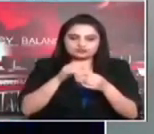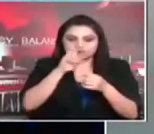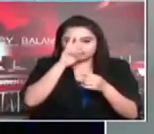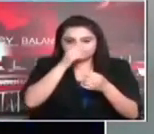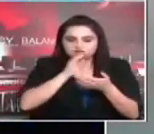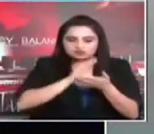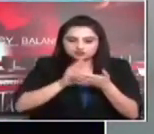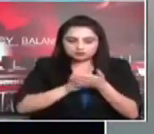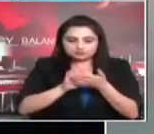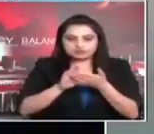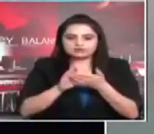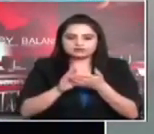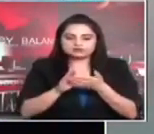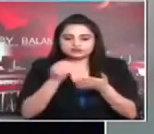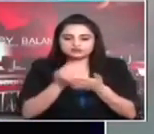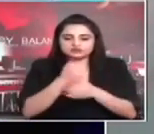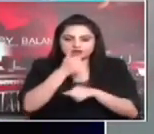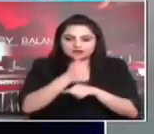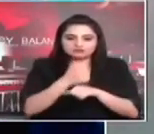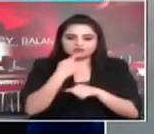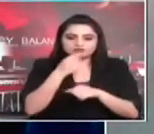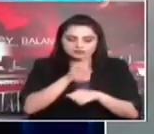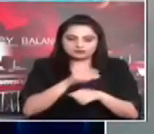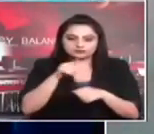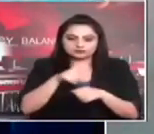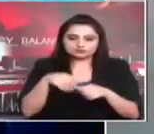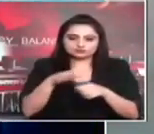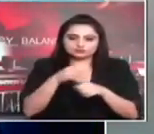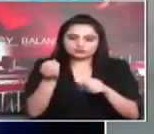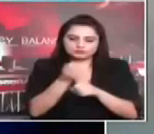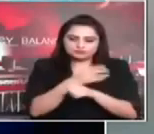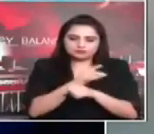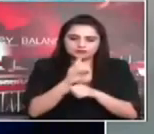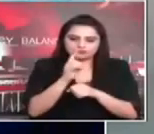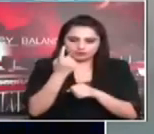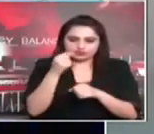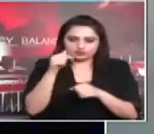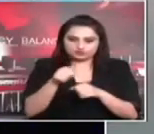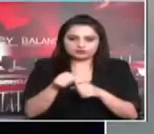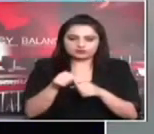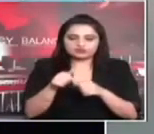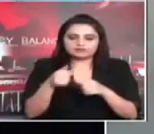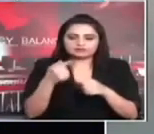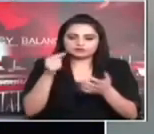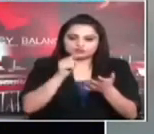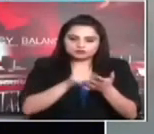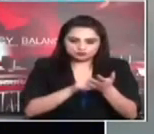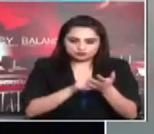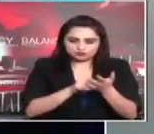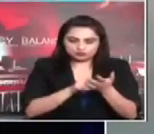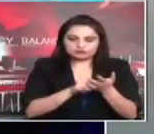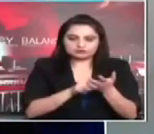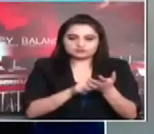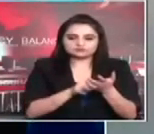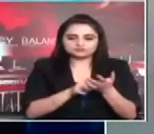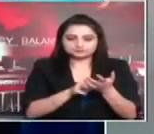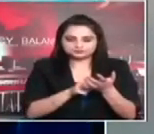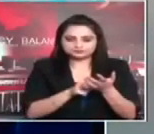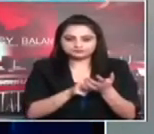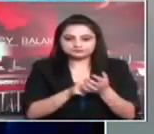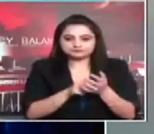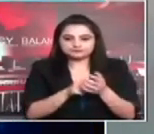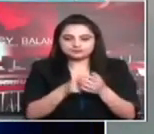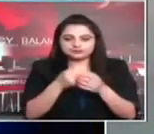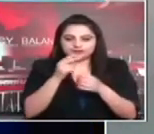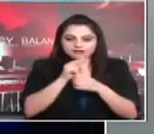अध्यक्ष दिलीप लिम्बू बताउँछन्। यो सबैभन्दा पहिलो यसको विकास चाहिँ हामीलाई सुरुवात चाहिँ हाम्रो पर्यटन कार्यालय काक्रीभित्ता,